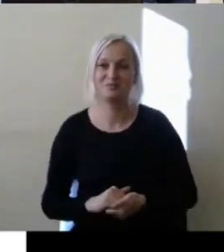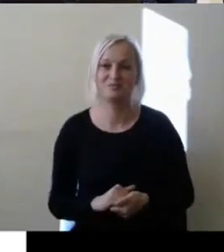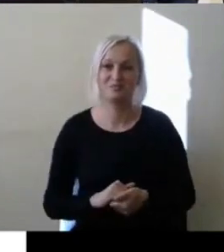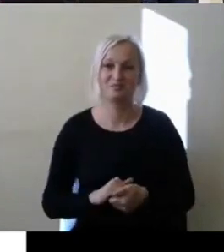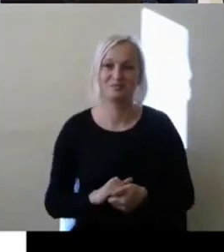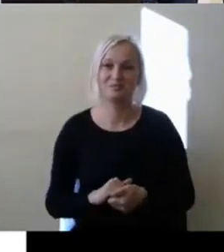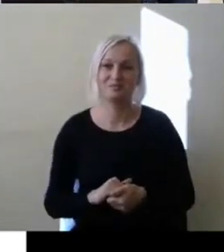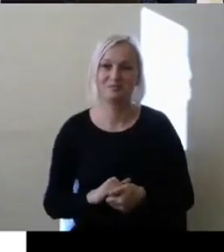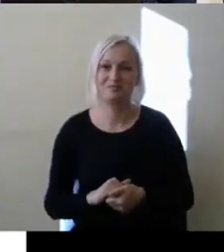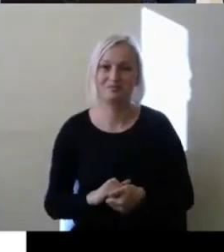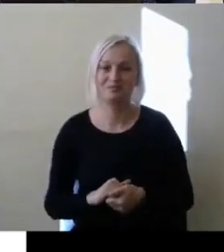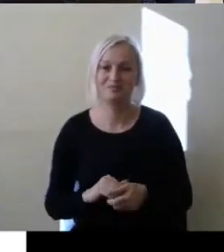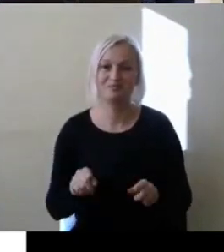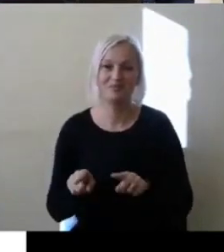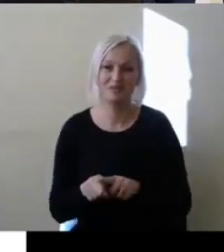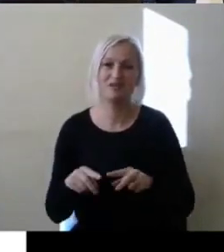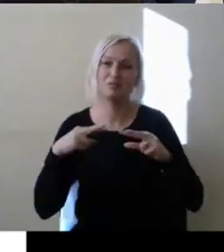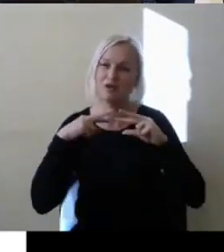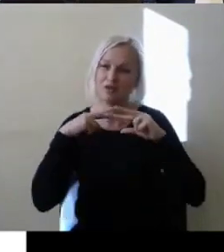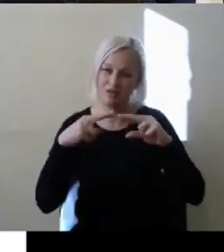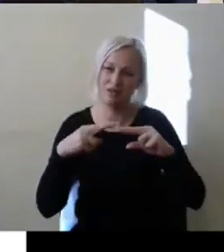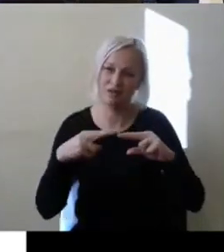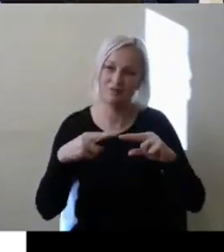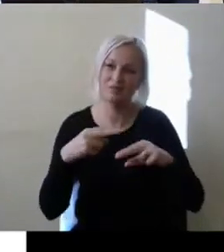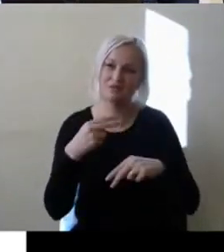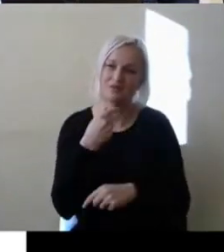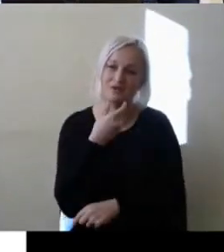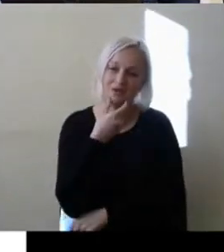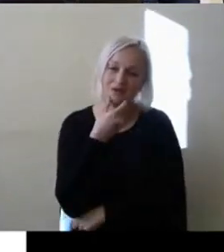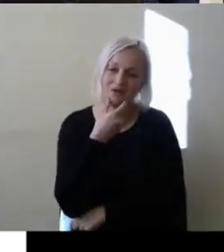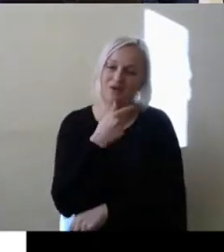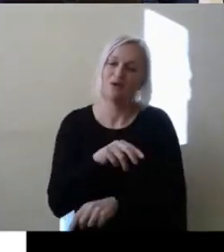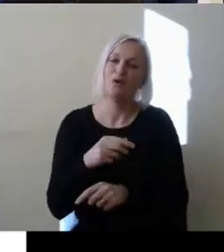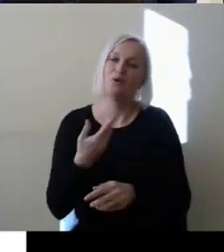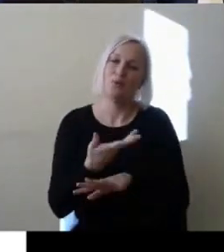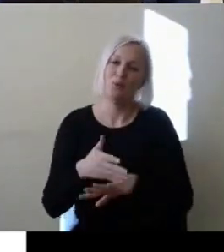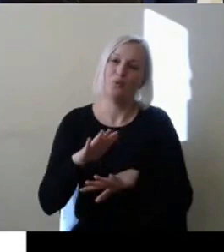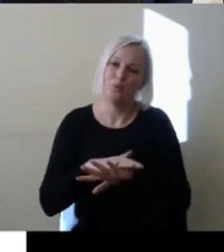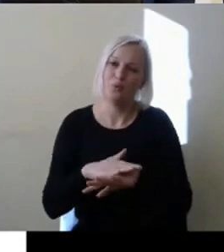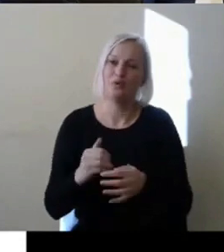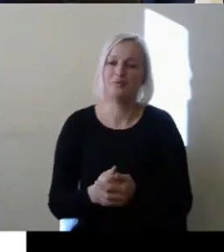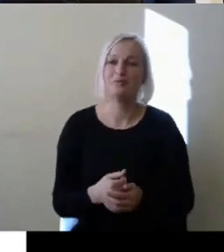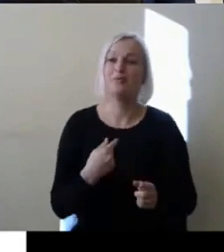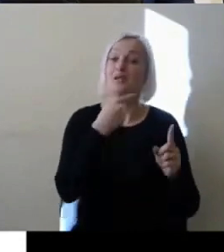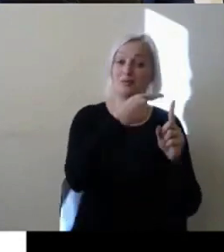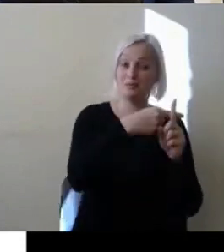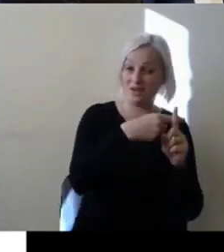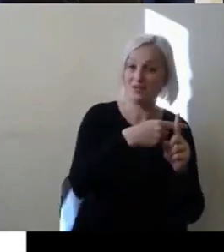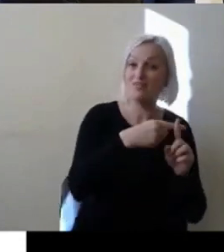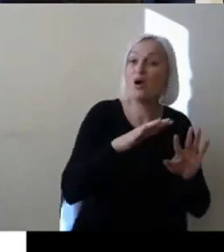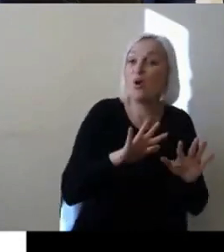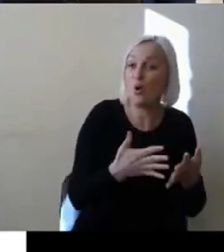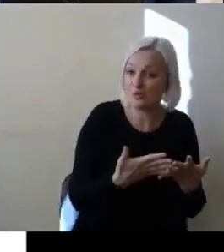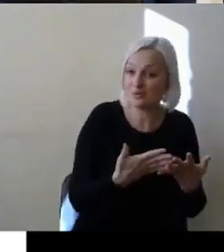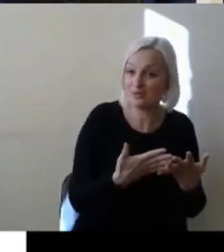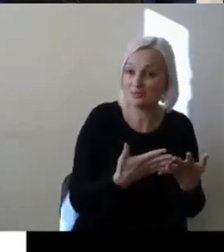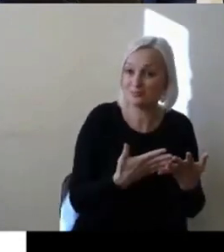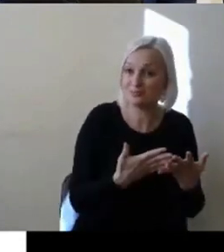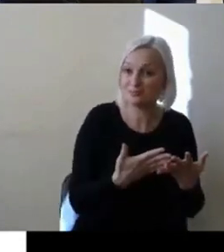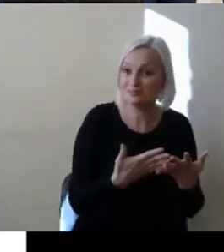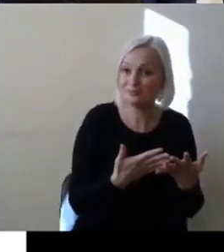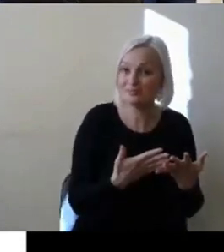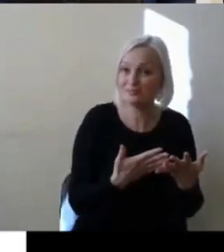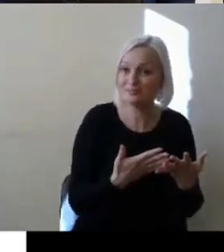tikrai dėmesį sunku išlaikyti, bet privalumas yra tas, kad jau galima kažkiek tai reaguoti į